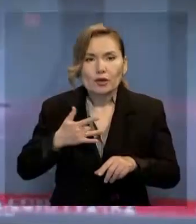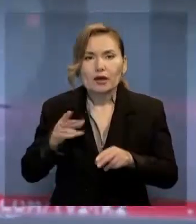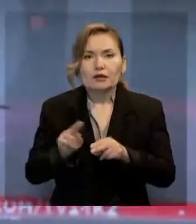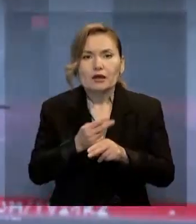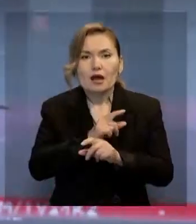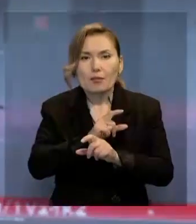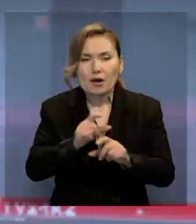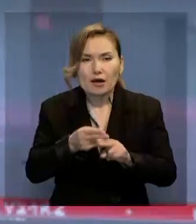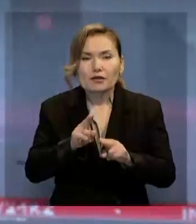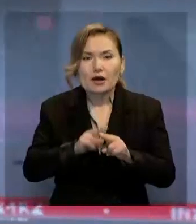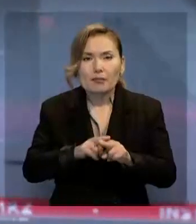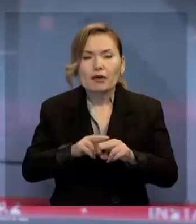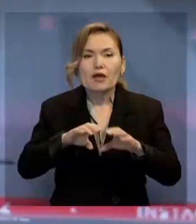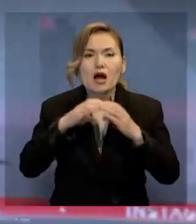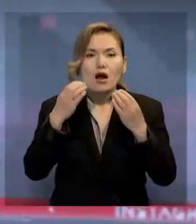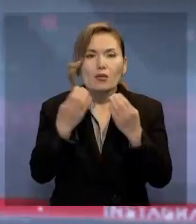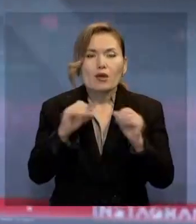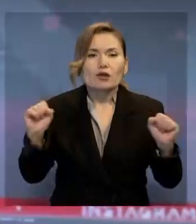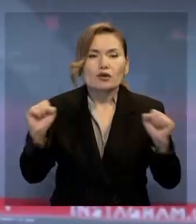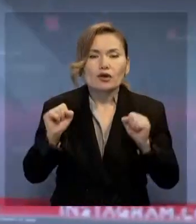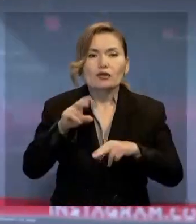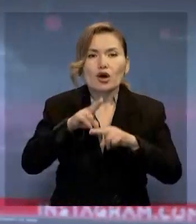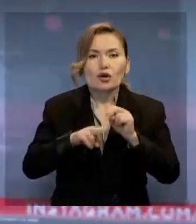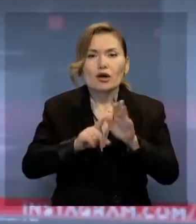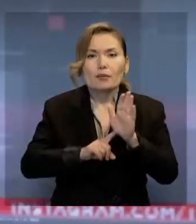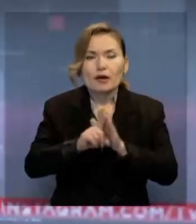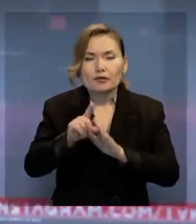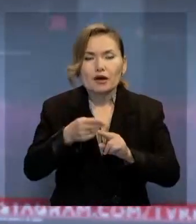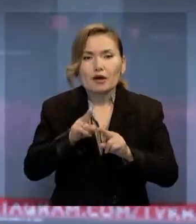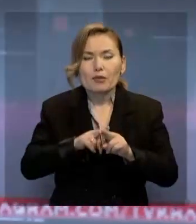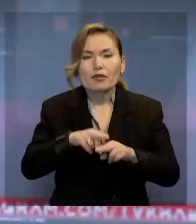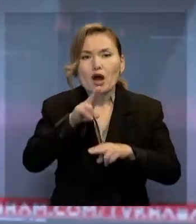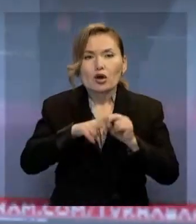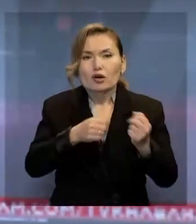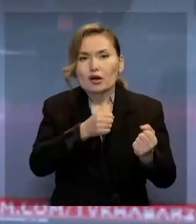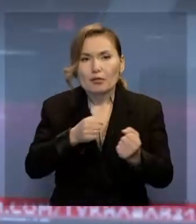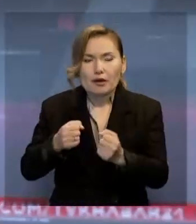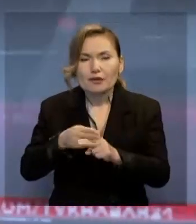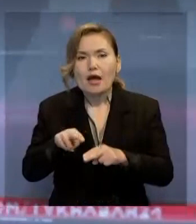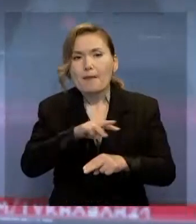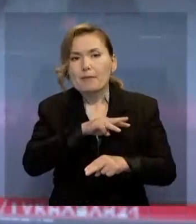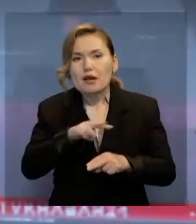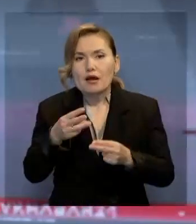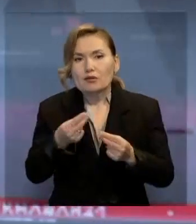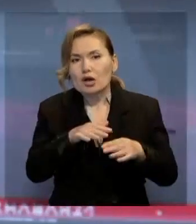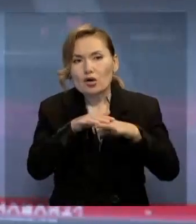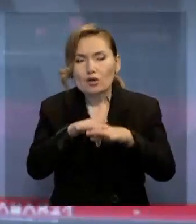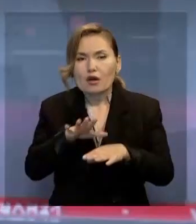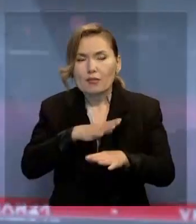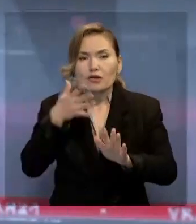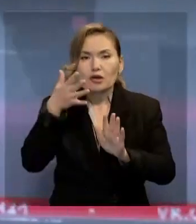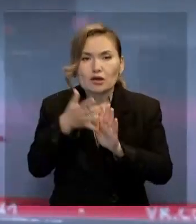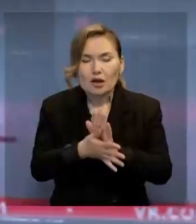аурухана және жеңіл атлетика кешенінің құрылысы басталған. Бірақ жарты жолда тұралап қалған. Миллиардтаған бюджет қаржысы